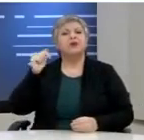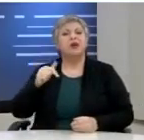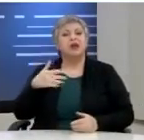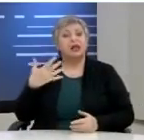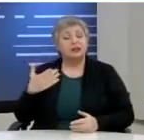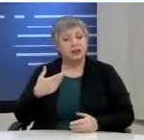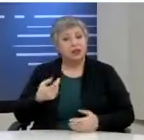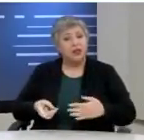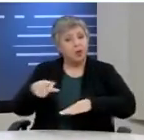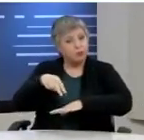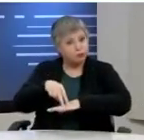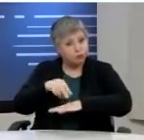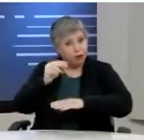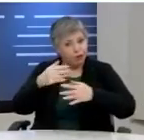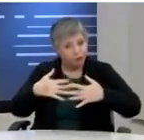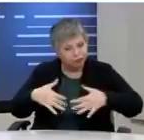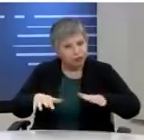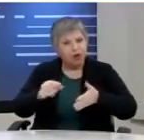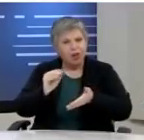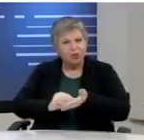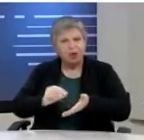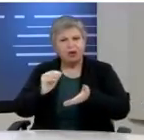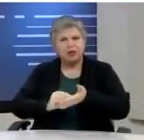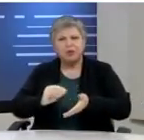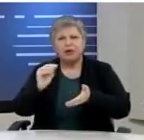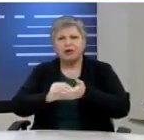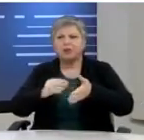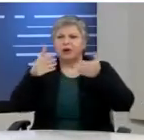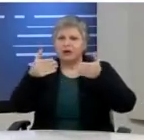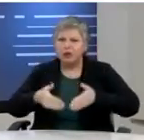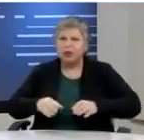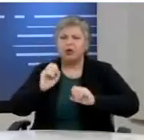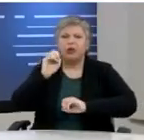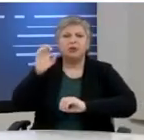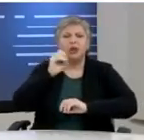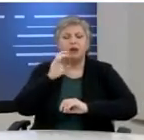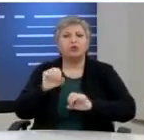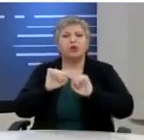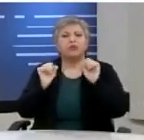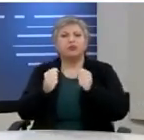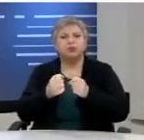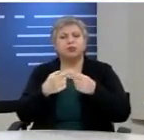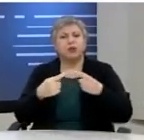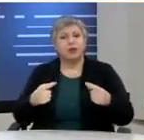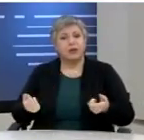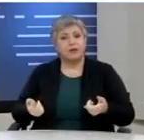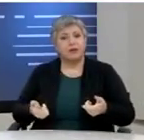την αίθουσα, σε δεκάδες διεθνή φόρα, έτσι είναι. Ακόμα και η κυβέρνηση του κ.